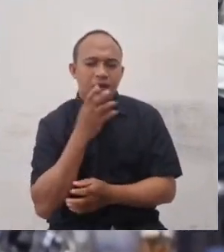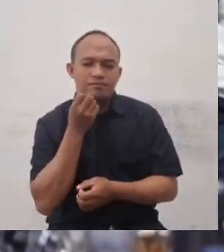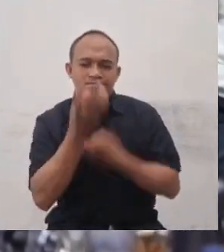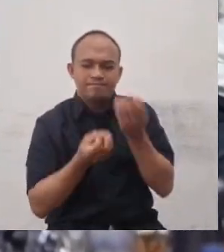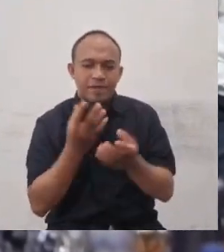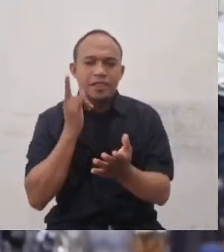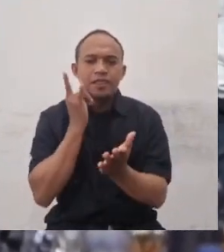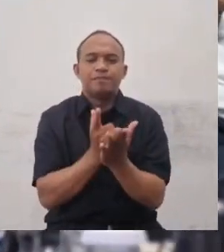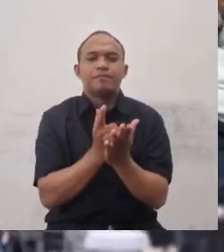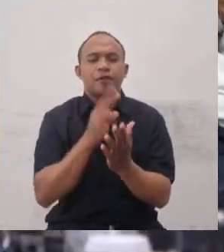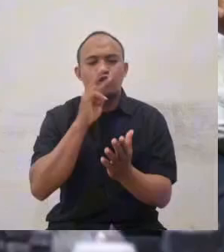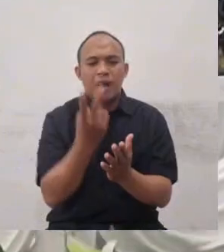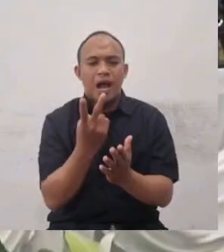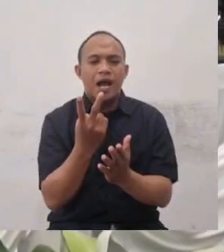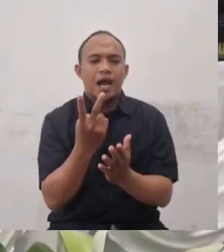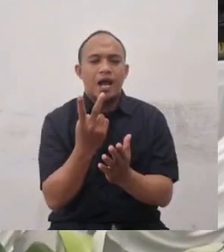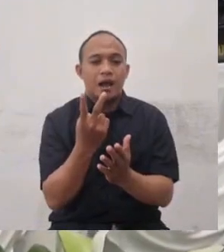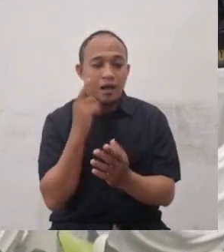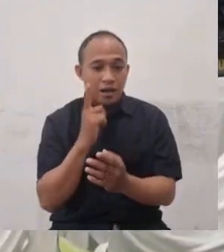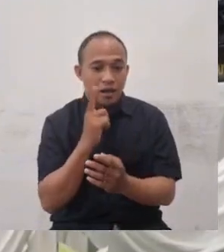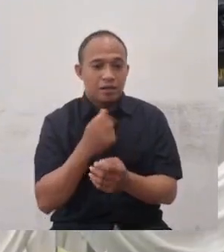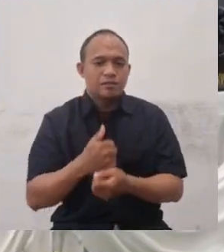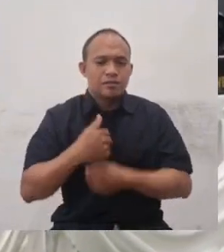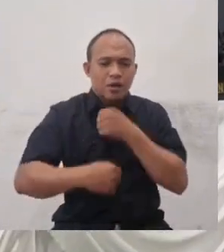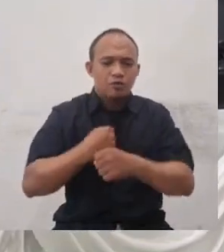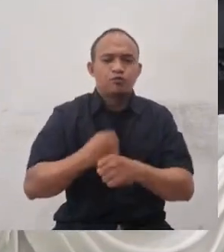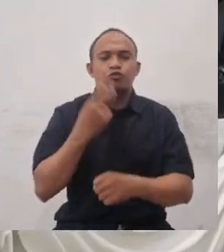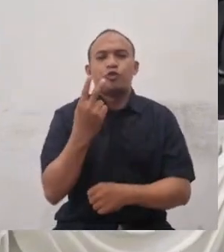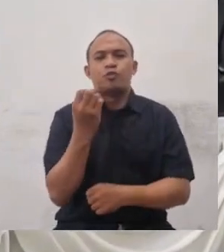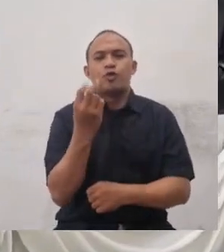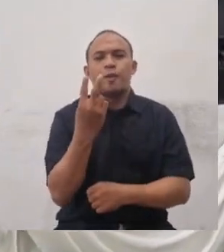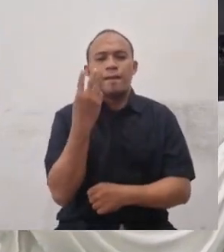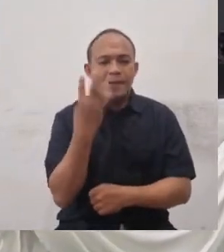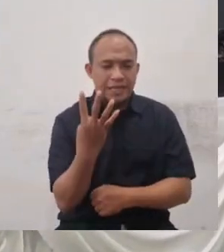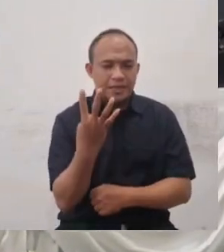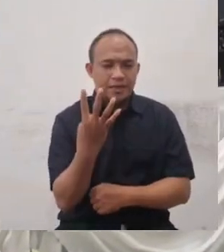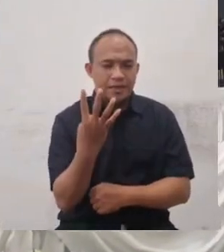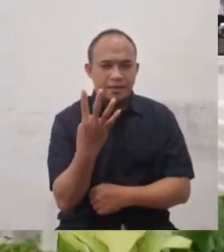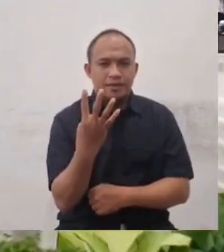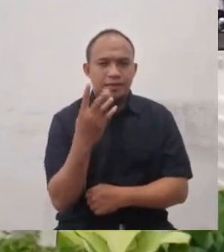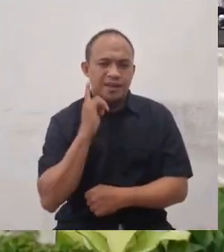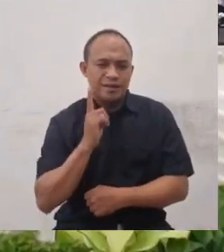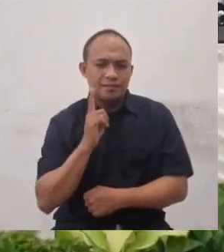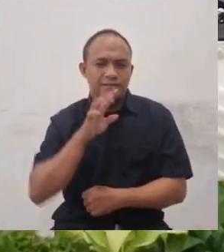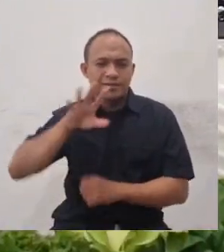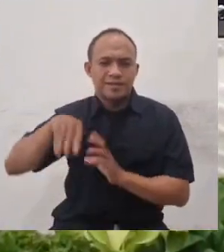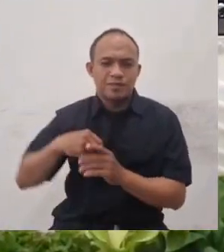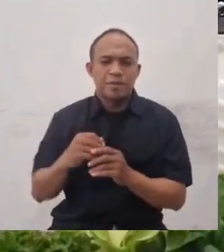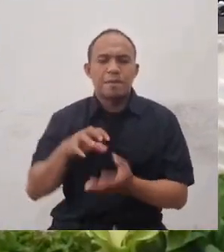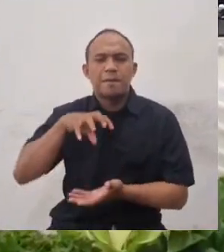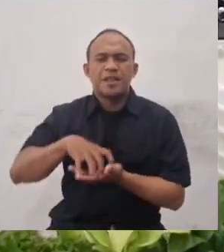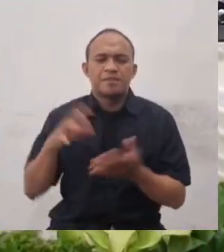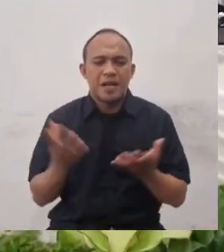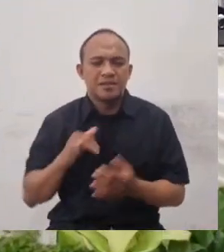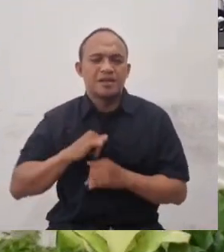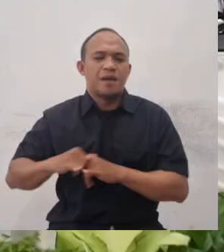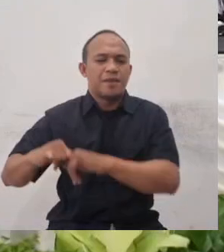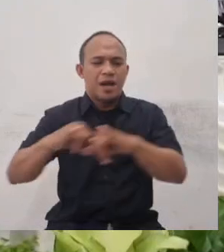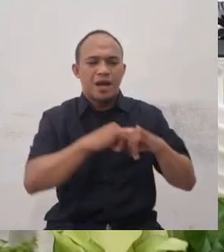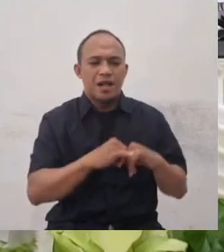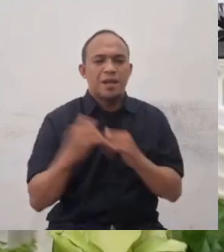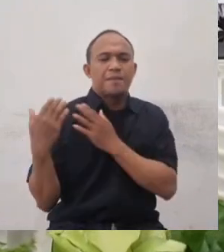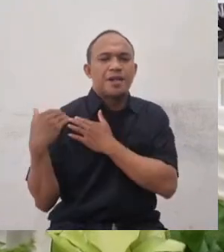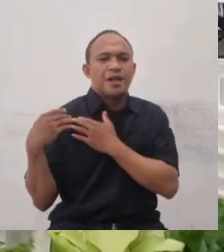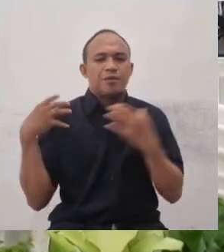pembahasan serta penetapan perubahan APBD tahun anggaran 2024. Di tempat yang sama, PJ Gubernur